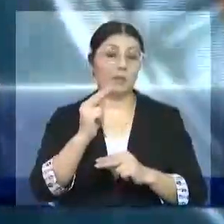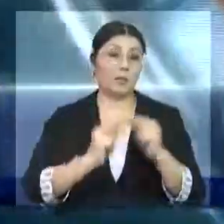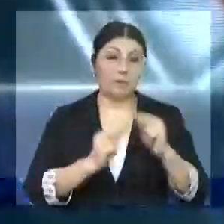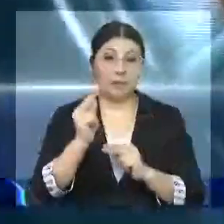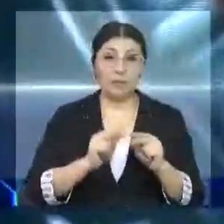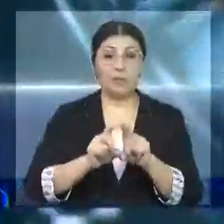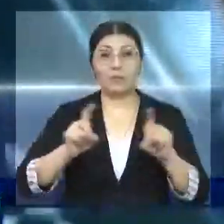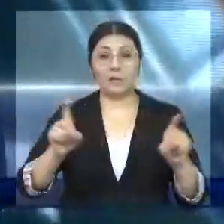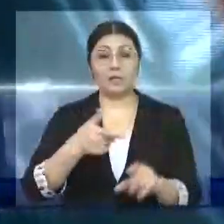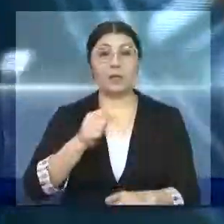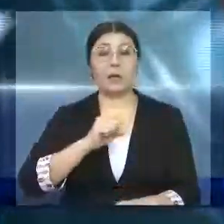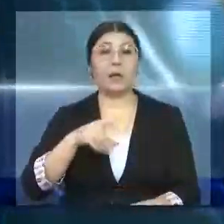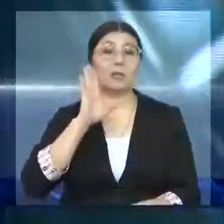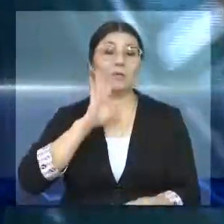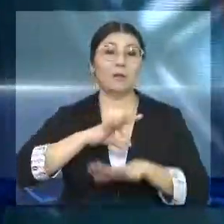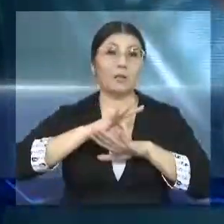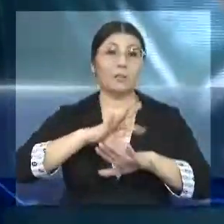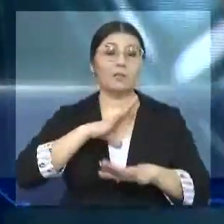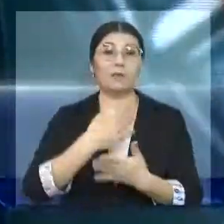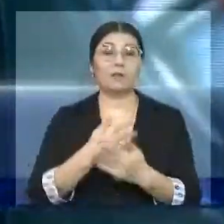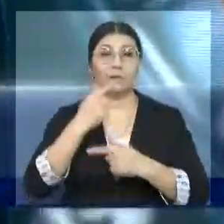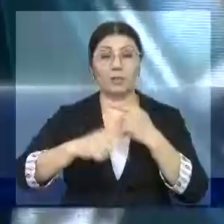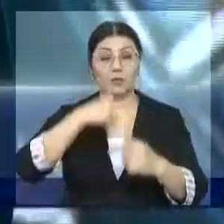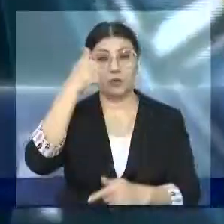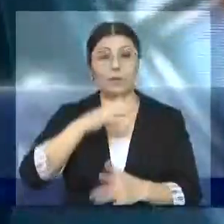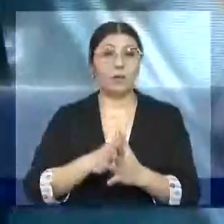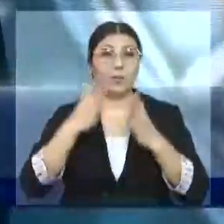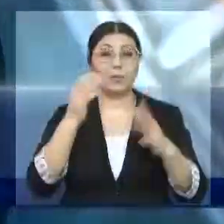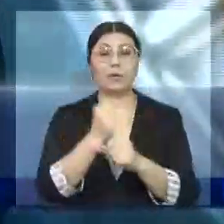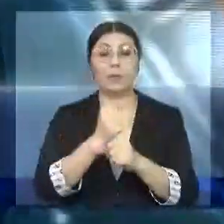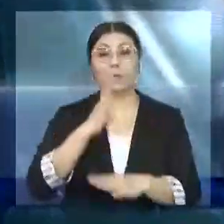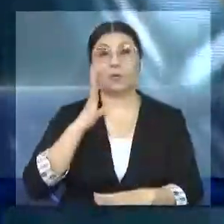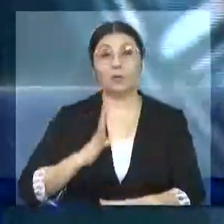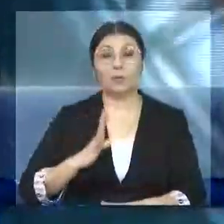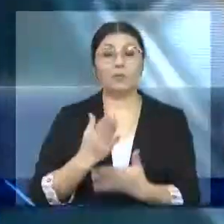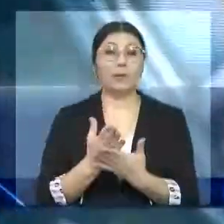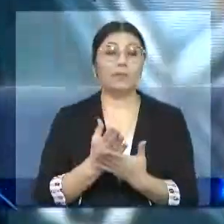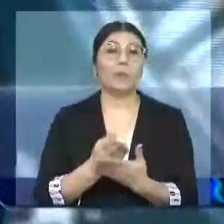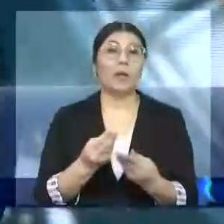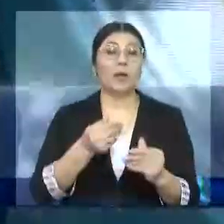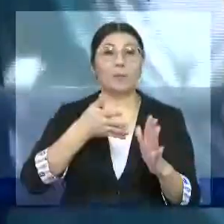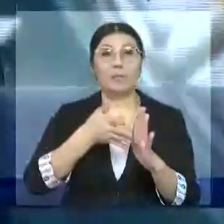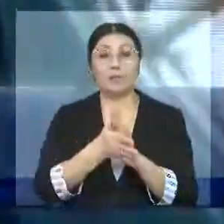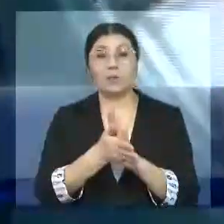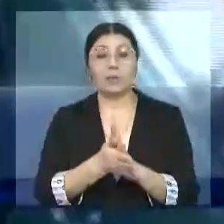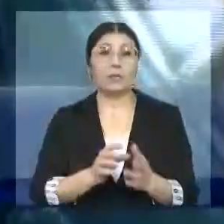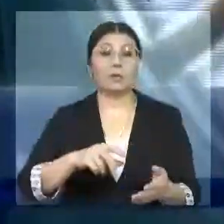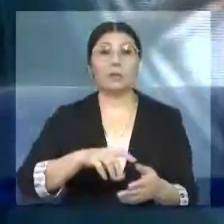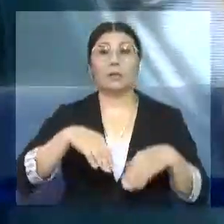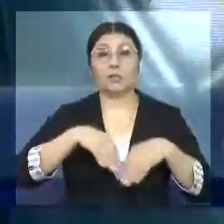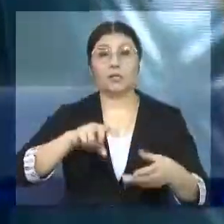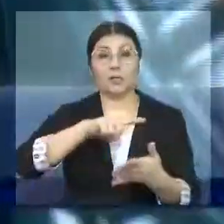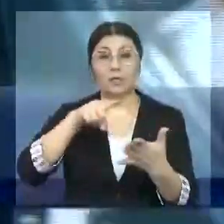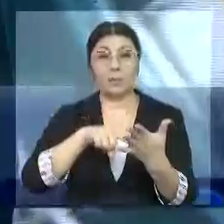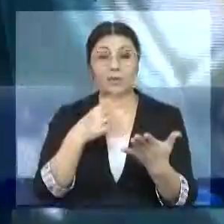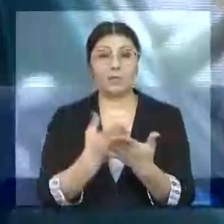обеспечены газом и питьевой водой. В следующем году у нас ждет масштабная работа. Средства областного бюджета будут направлены на решение самых актуальных вопросов.